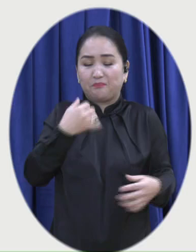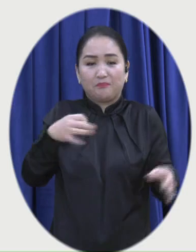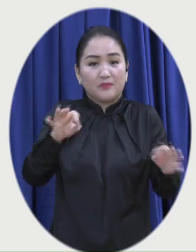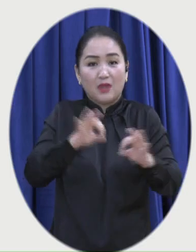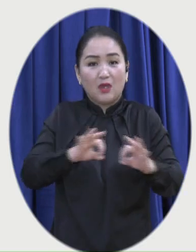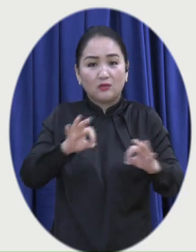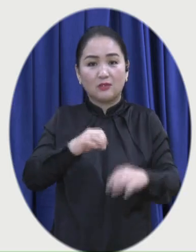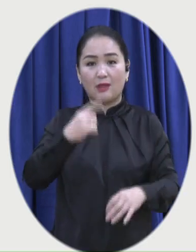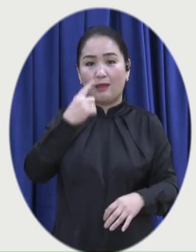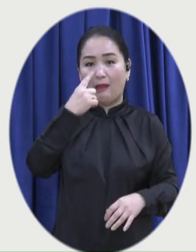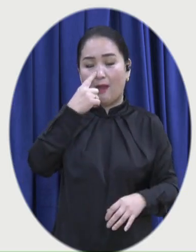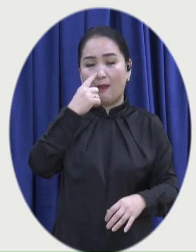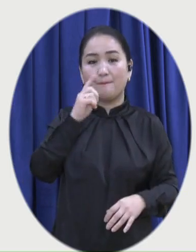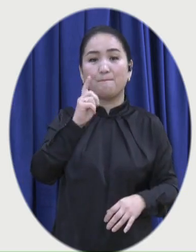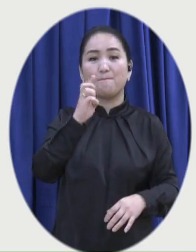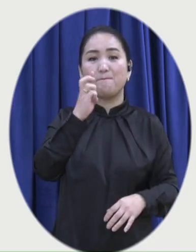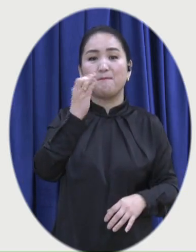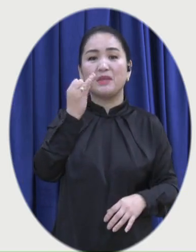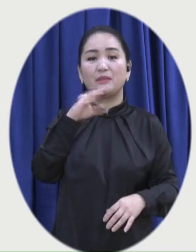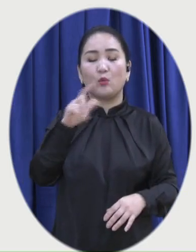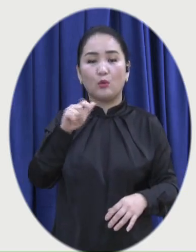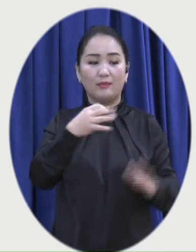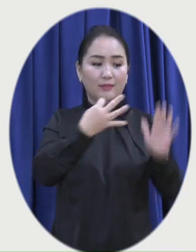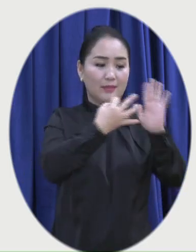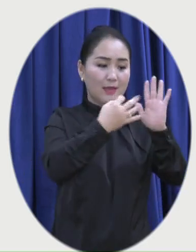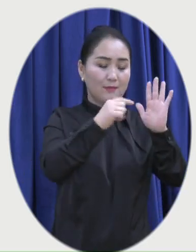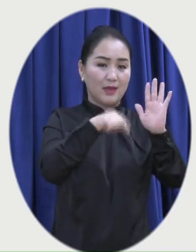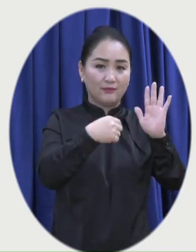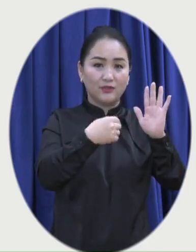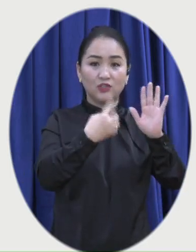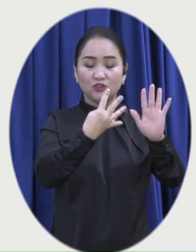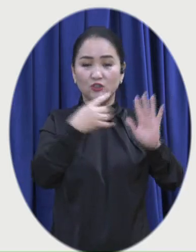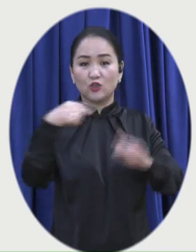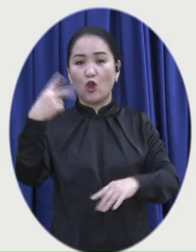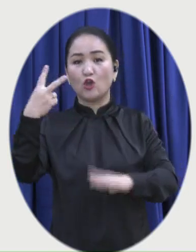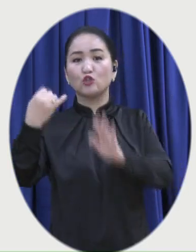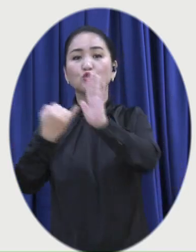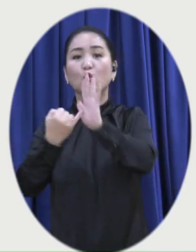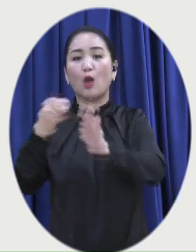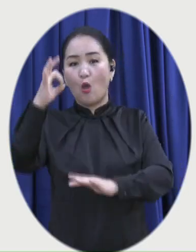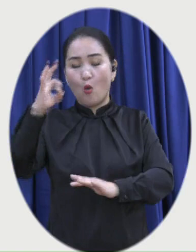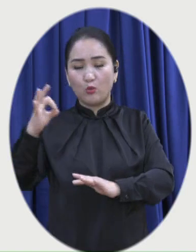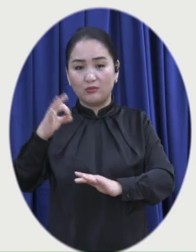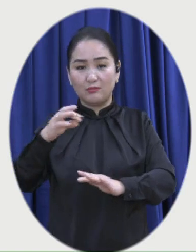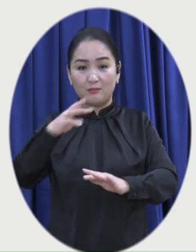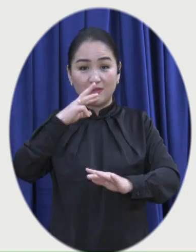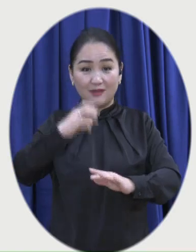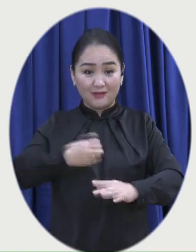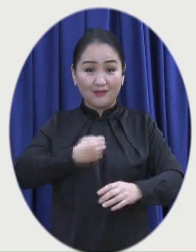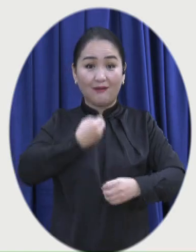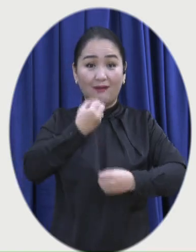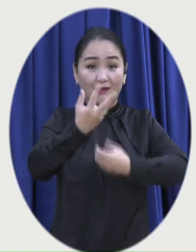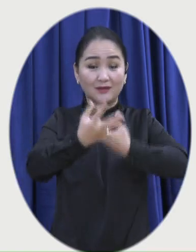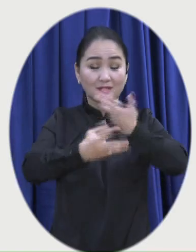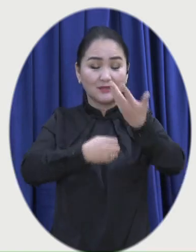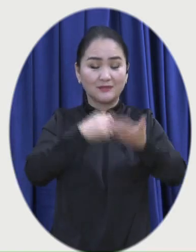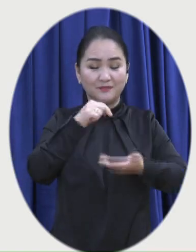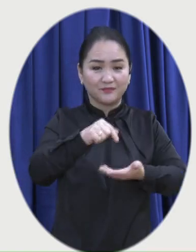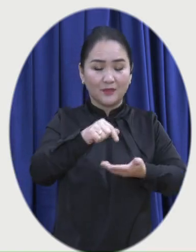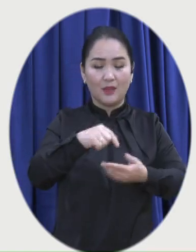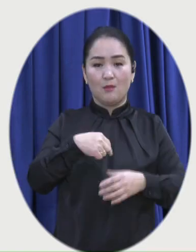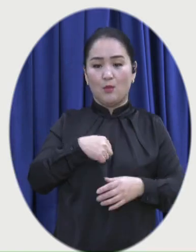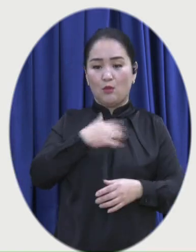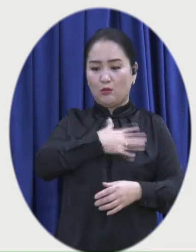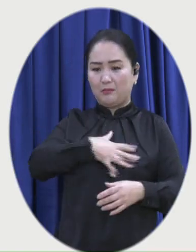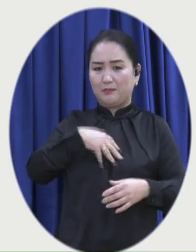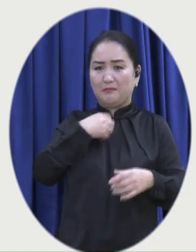битүүрэх. За энэ бол нэг 8.2-аас 24.6% нь илэрч байна. За тэгээд бол дээрэс нь одоо дотор муухай,